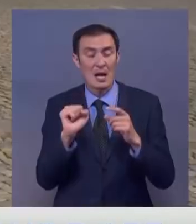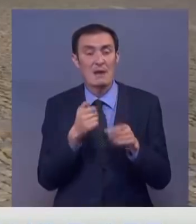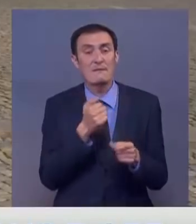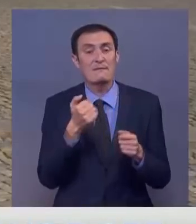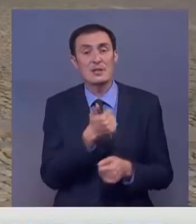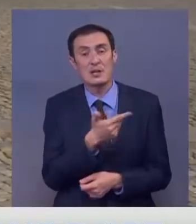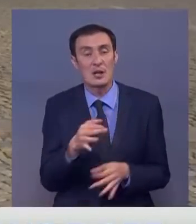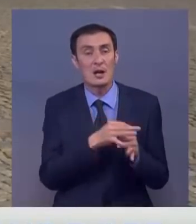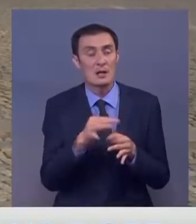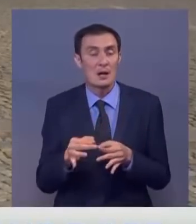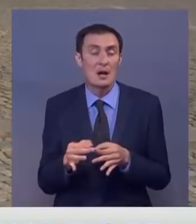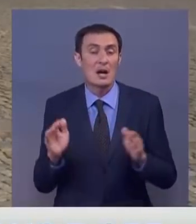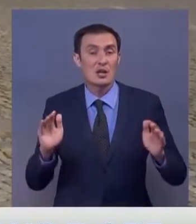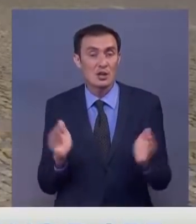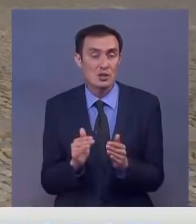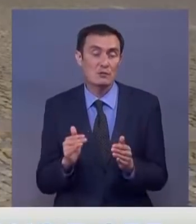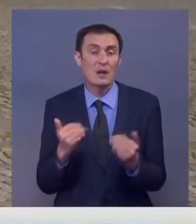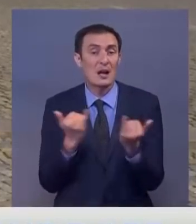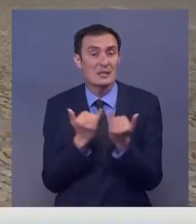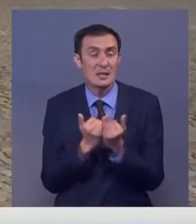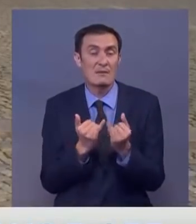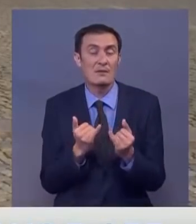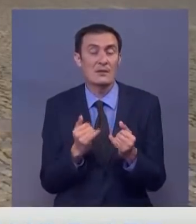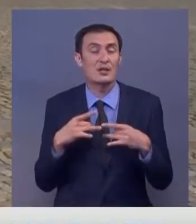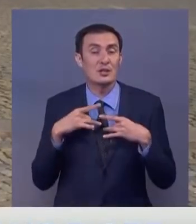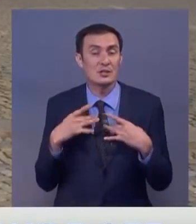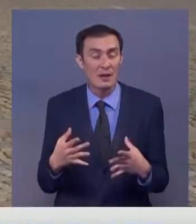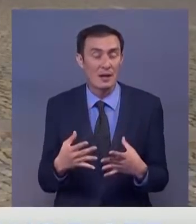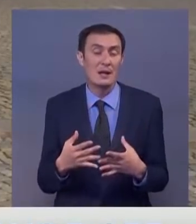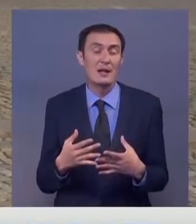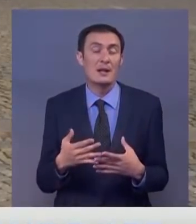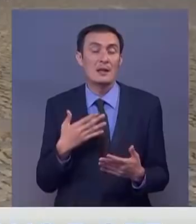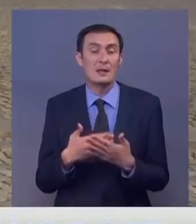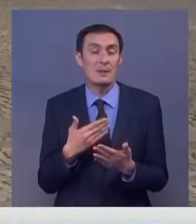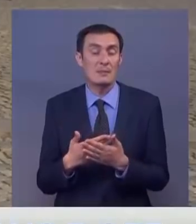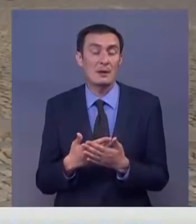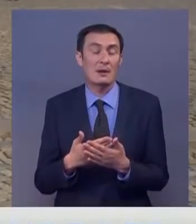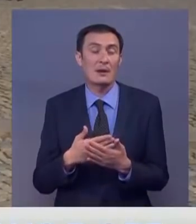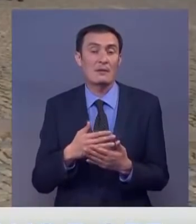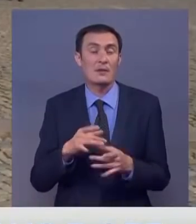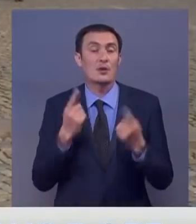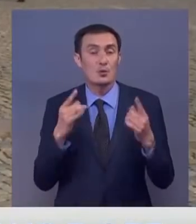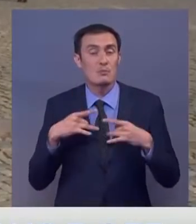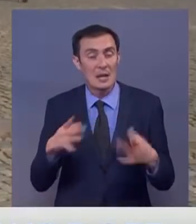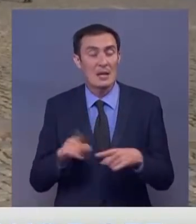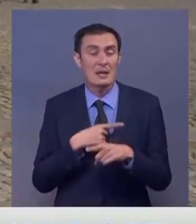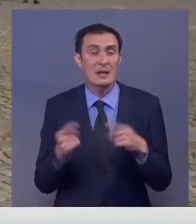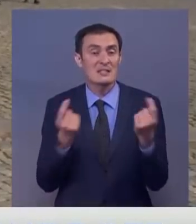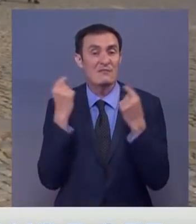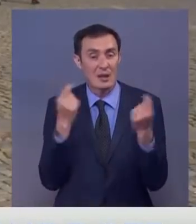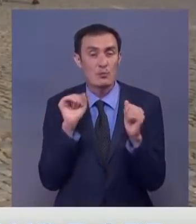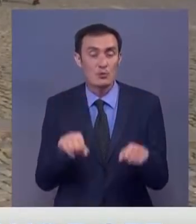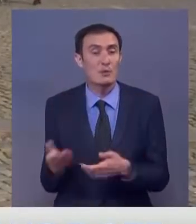регионах снова ограничивают количество гостей на семейных торжествах. В земле Бранденбург, допустим, на юбилей или свадьбу